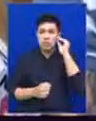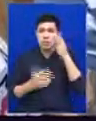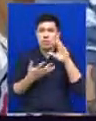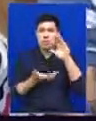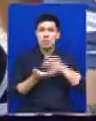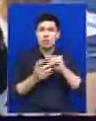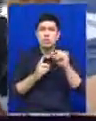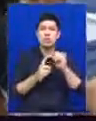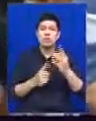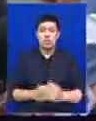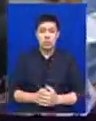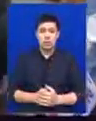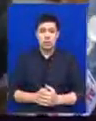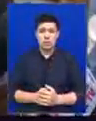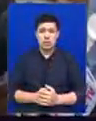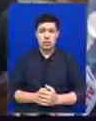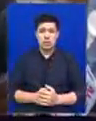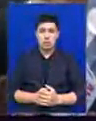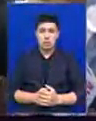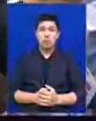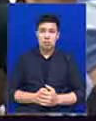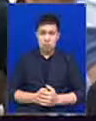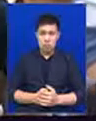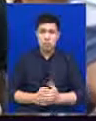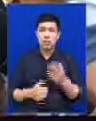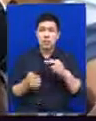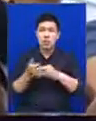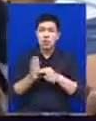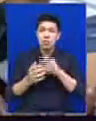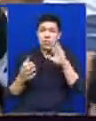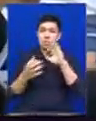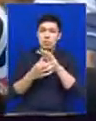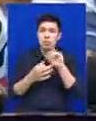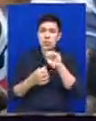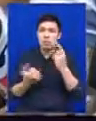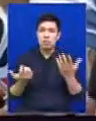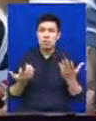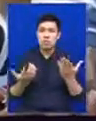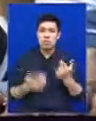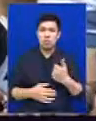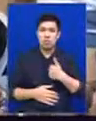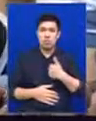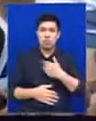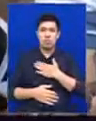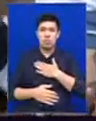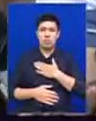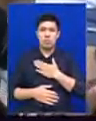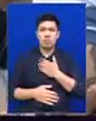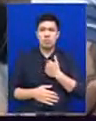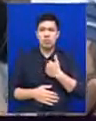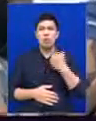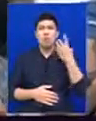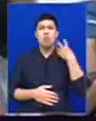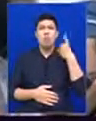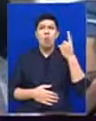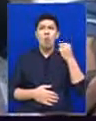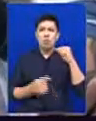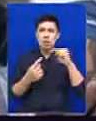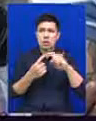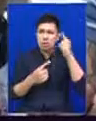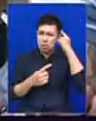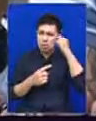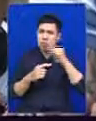นี่ก็เป็นเรื่องของเอกชนซึ่งมันก็เราเอาเรื่องนี้เนี่ยที่ฟังผมเมื่อวานเนี่ยเขาไม่สอบ